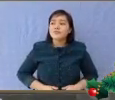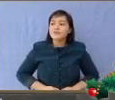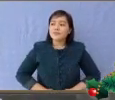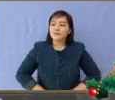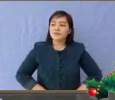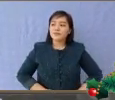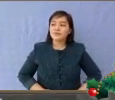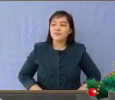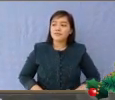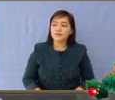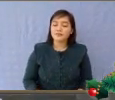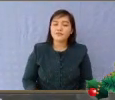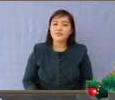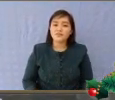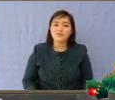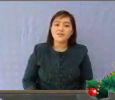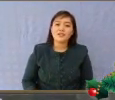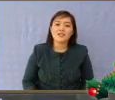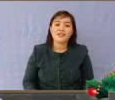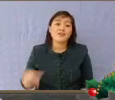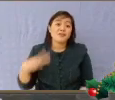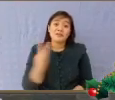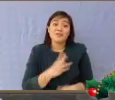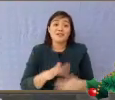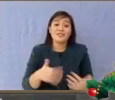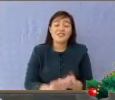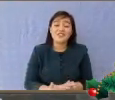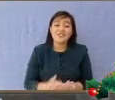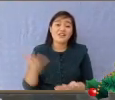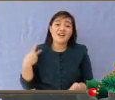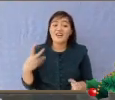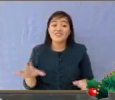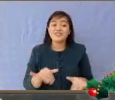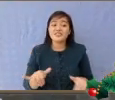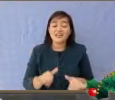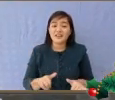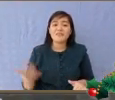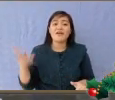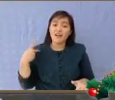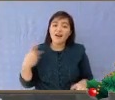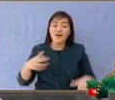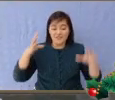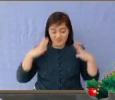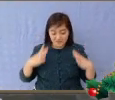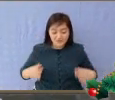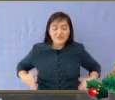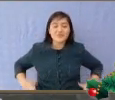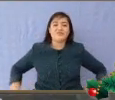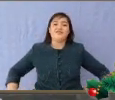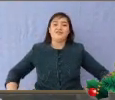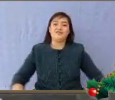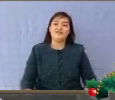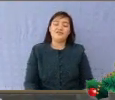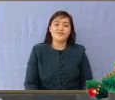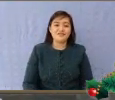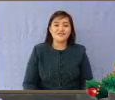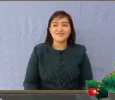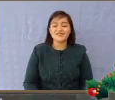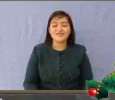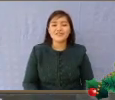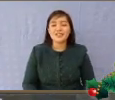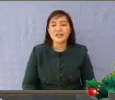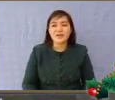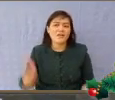Meron kang isinusuot na damit. Meron din akong isinusuot na damit. Yeah, maaaring yung damit ko ay hindi signature,